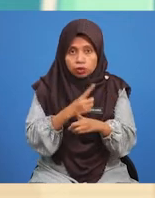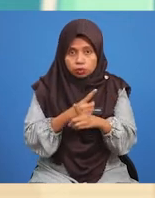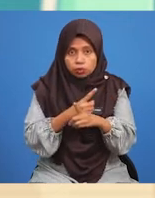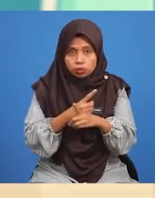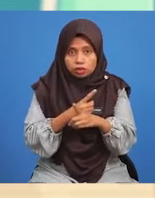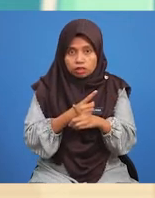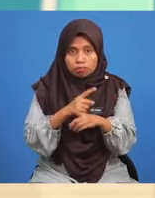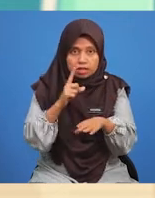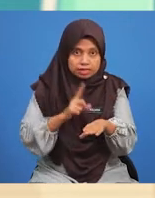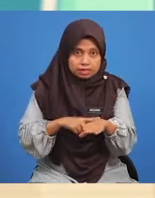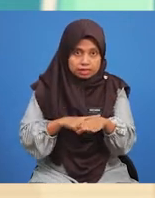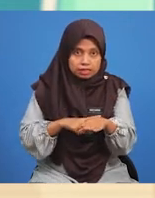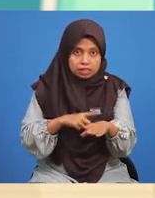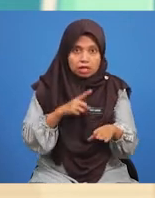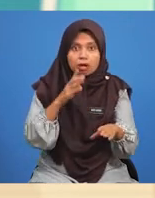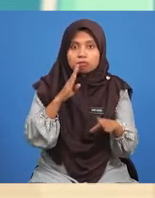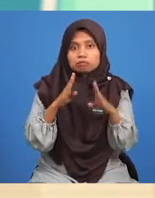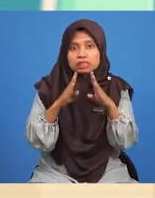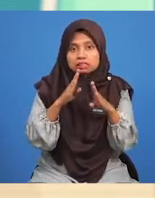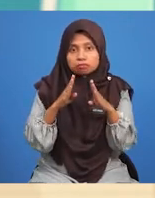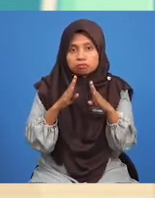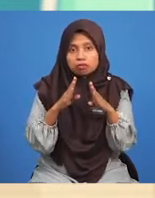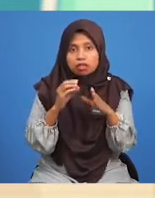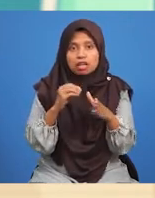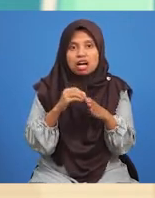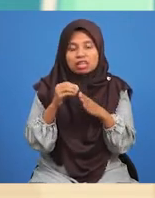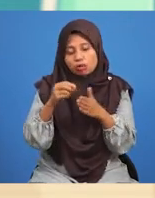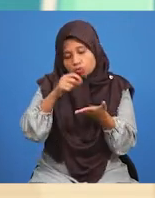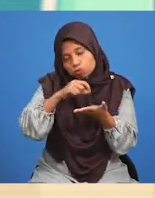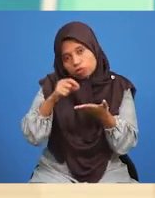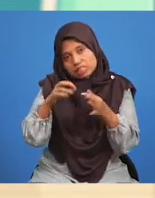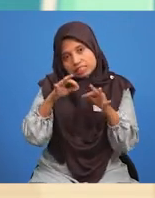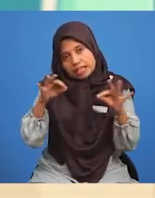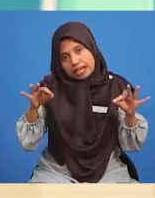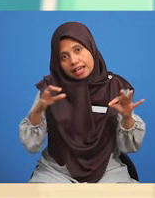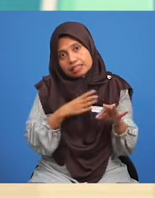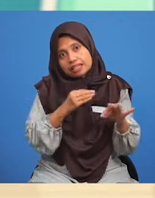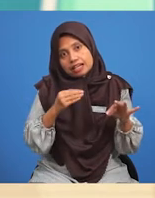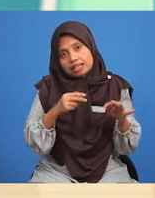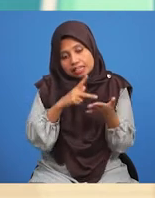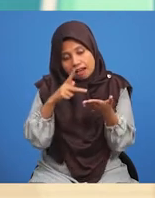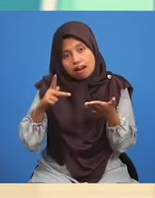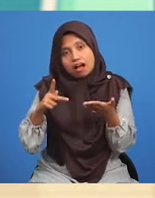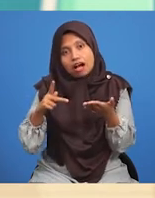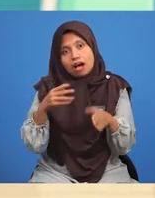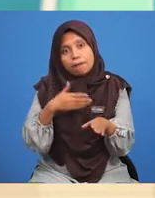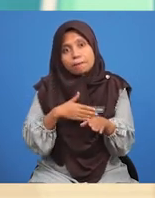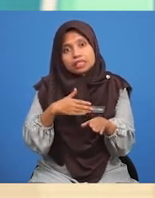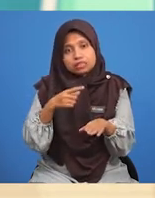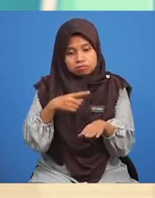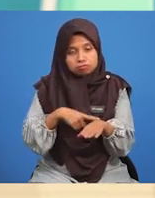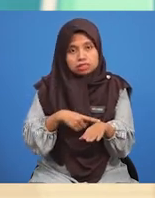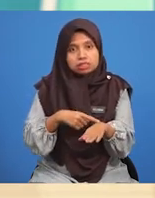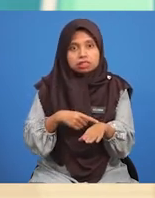betul semasa berbual atau menulis ayat dan karangan pada